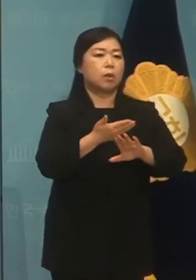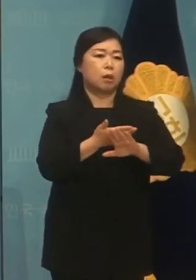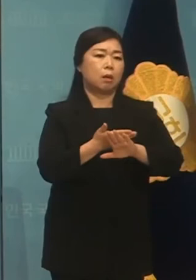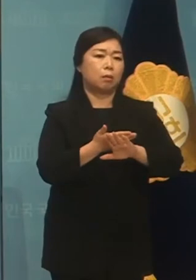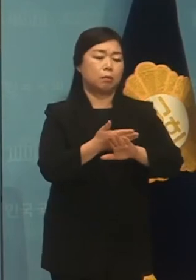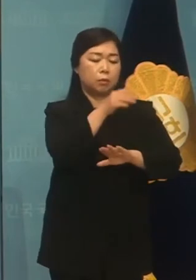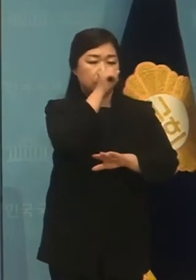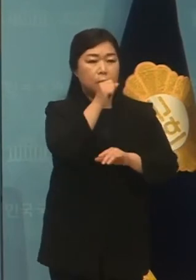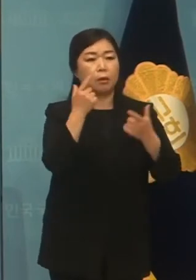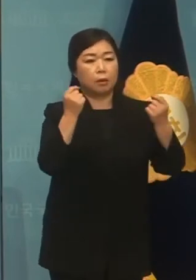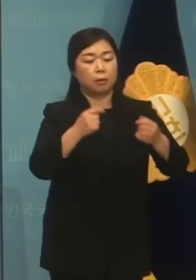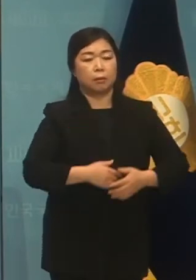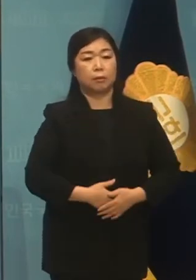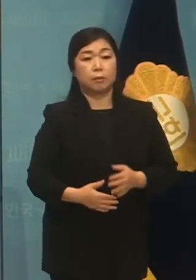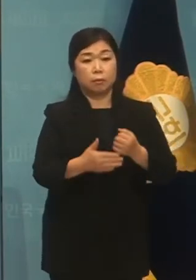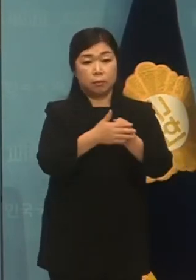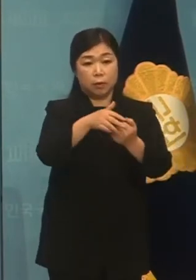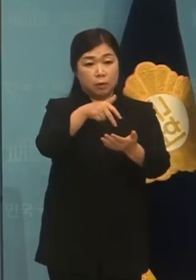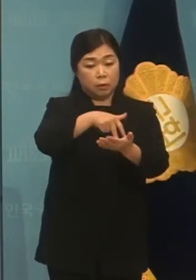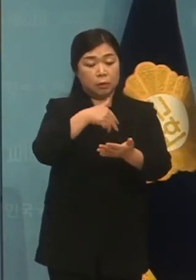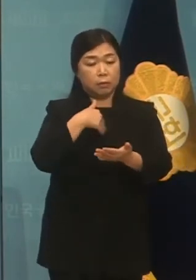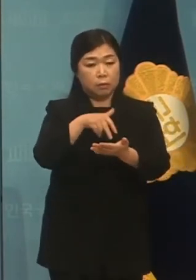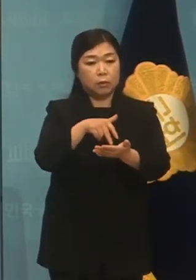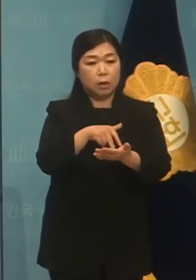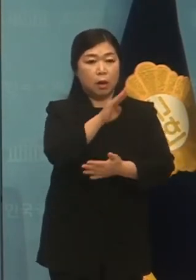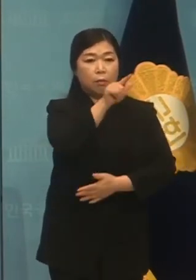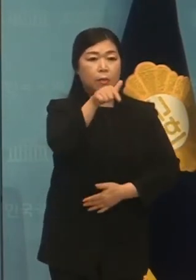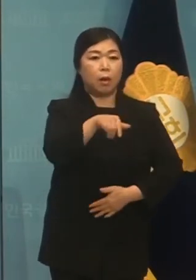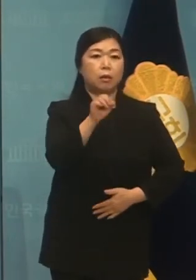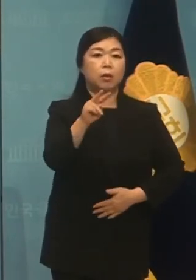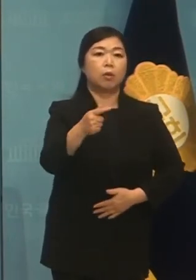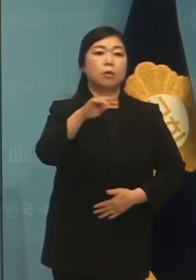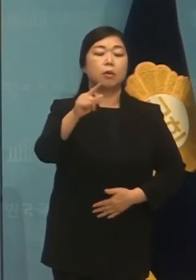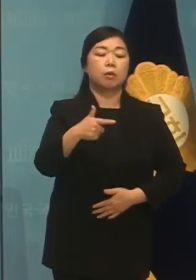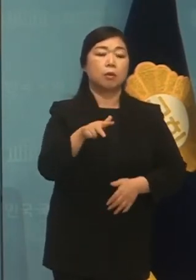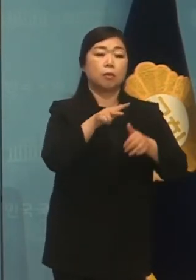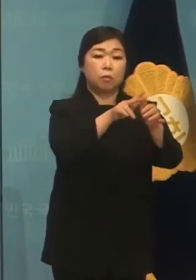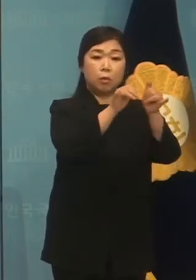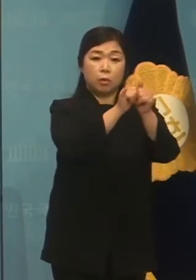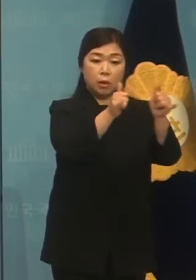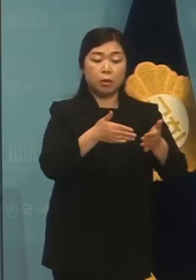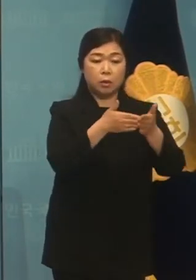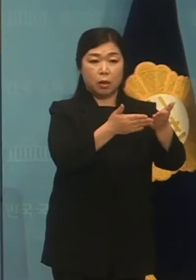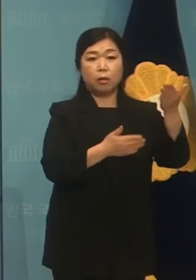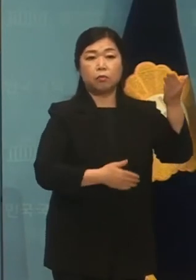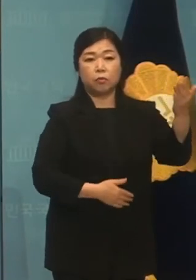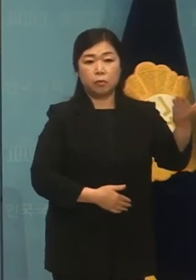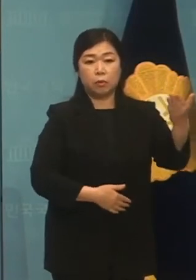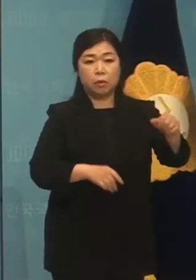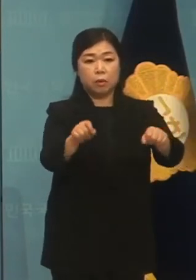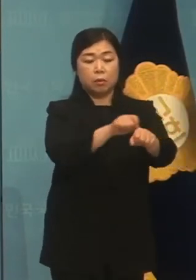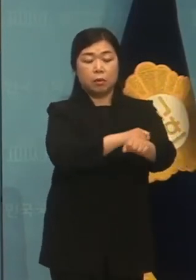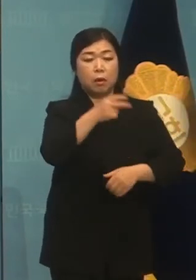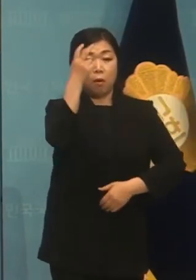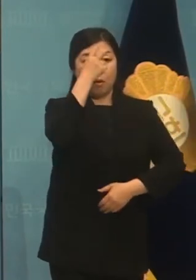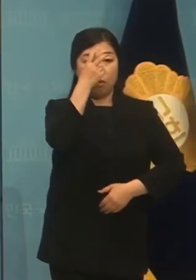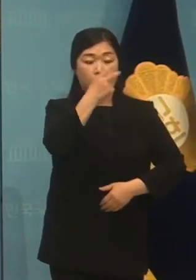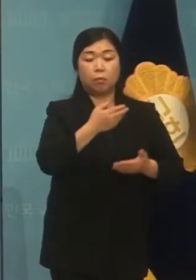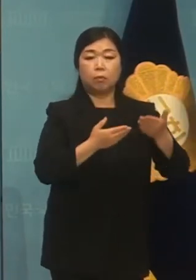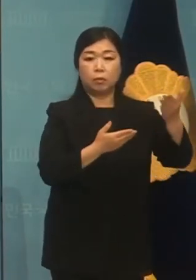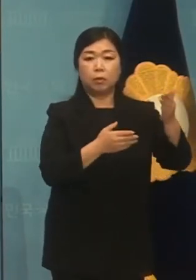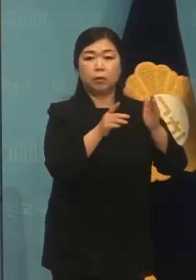않았으면 좋겠습니다. 그래서 저는 박영선 후보가 제안한 특검 같은